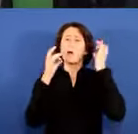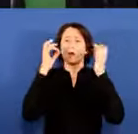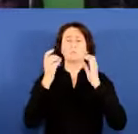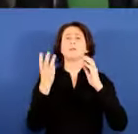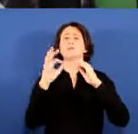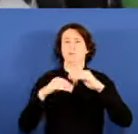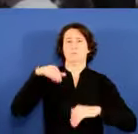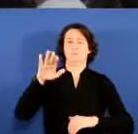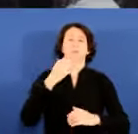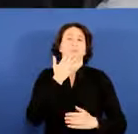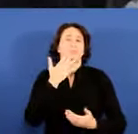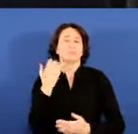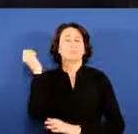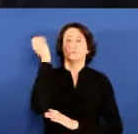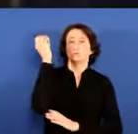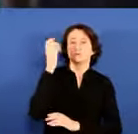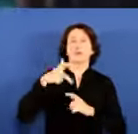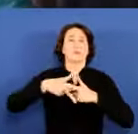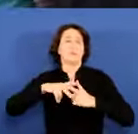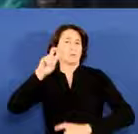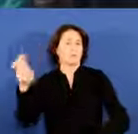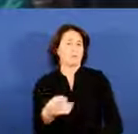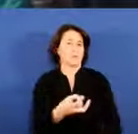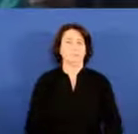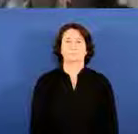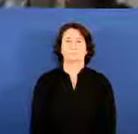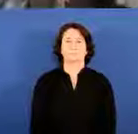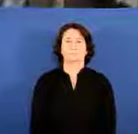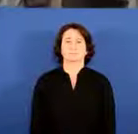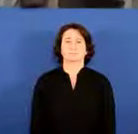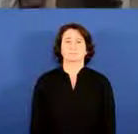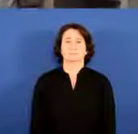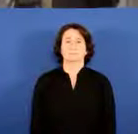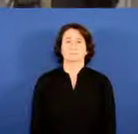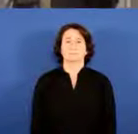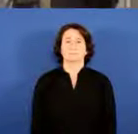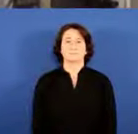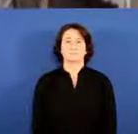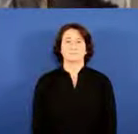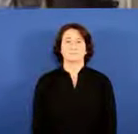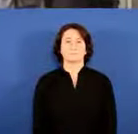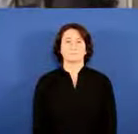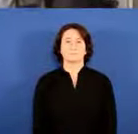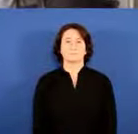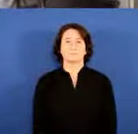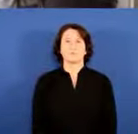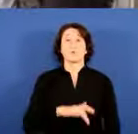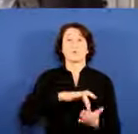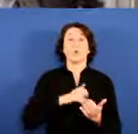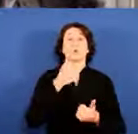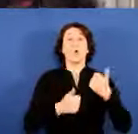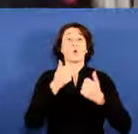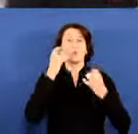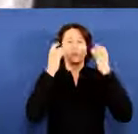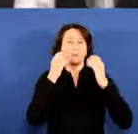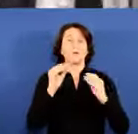irubebikoitza.gaztebiz.com web horrietan izena eman duten gazteekin. Bestalde, eurez sareak 1.800 kontsulta baino gehiago